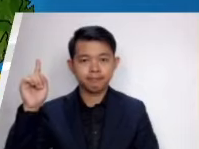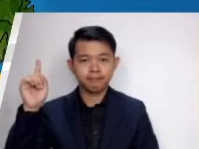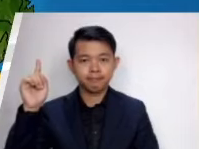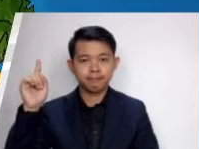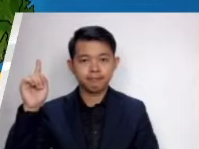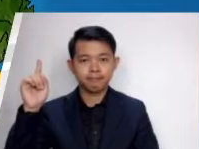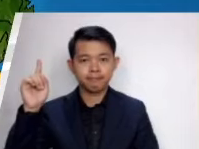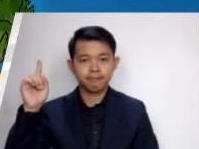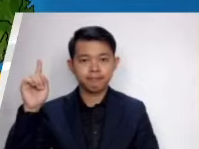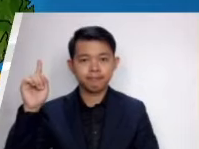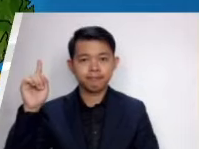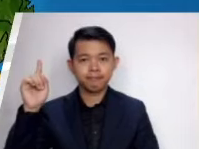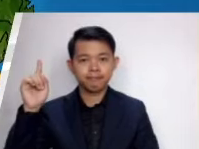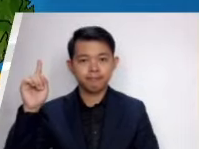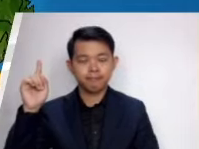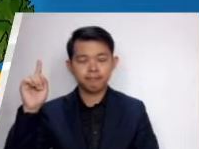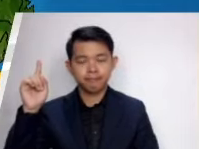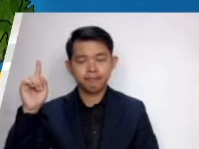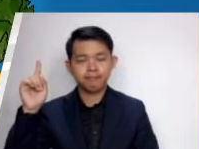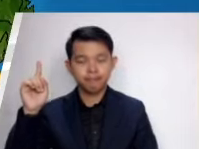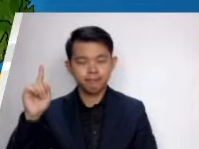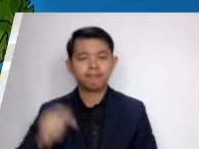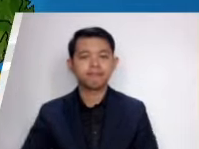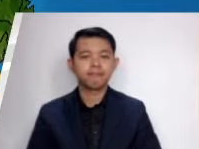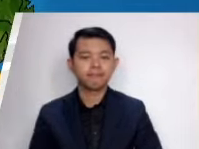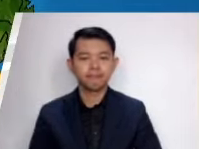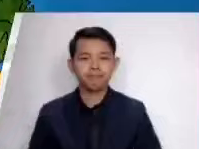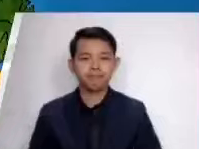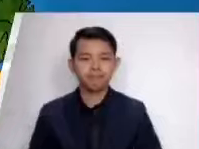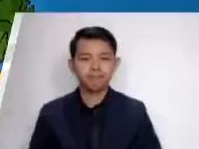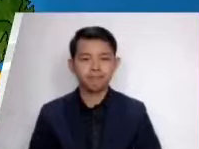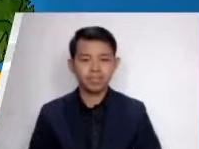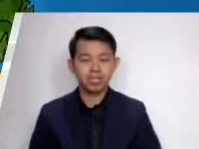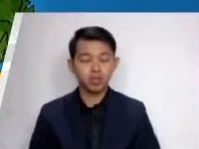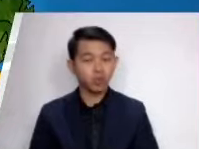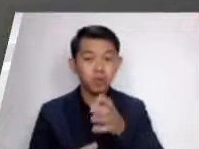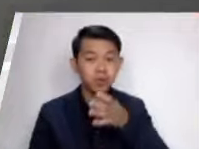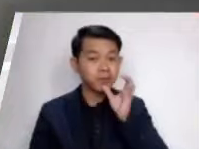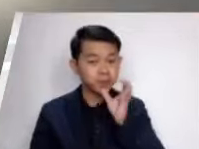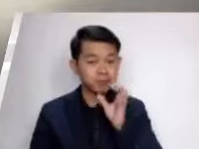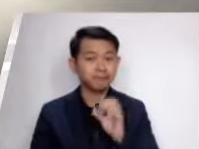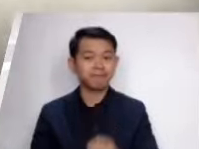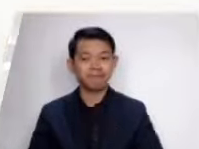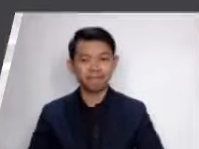sa Borongan, Eastern Samar. Stay hydrated, mga kapuso!